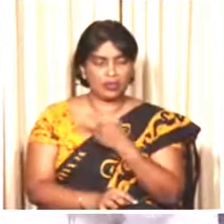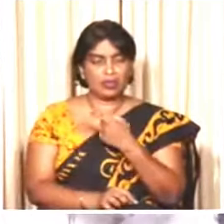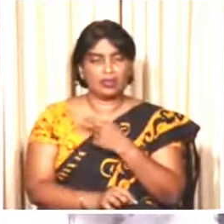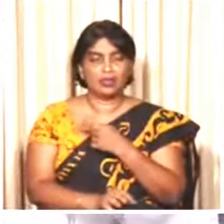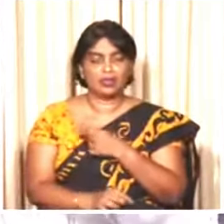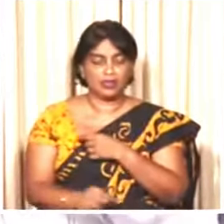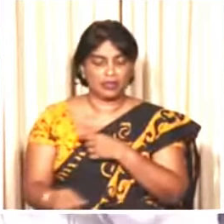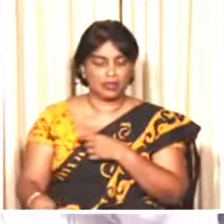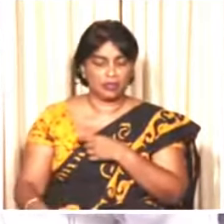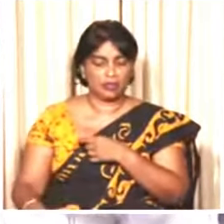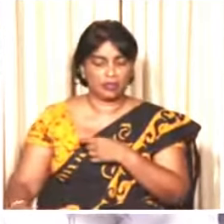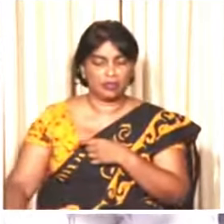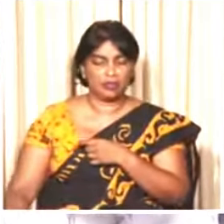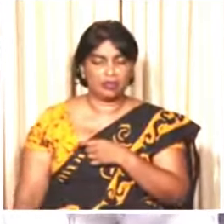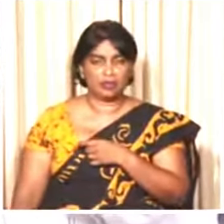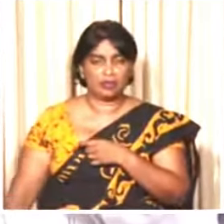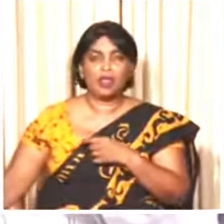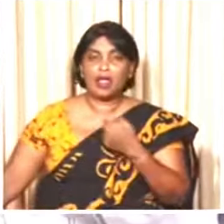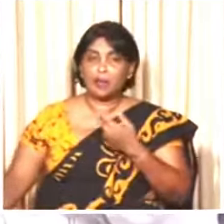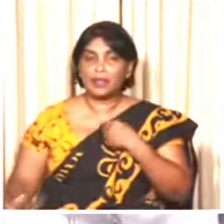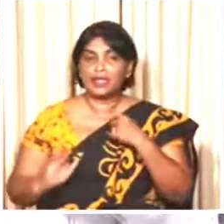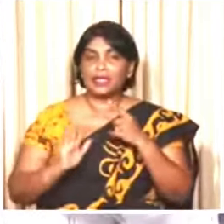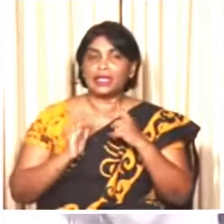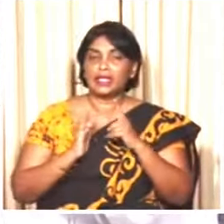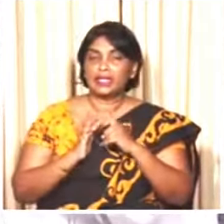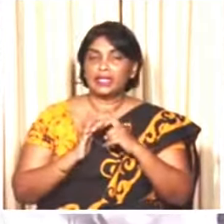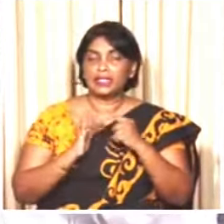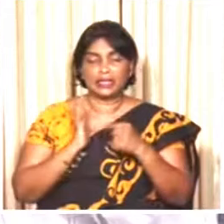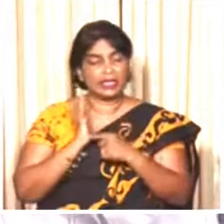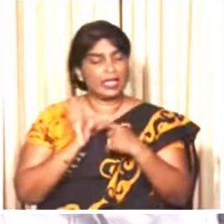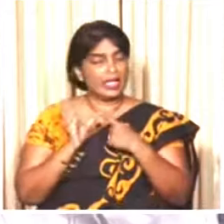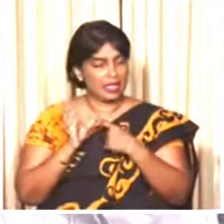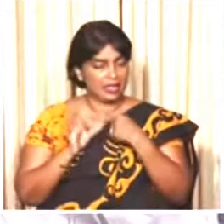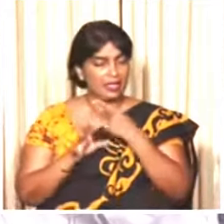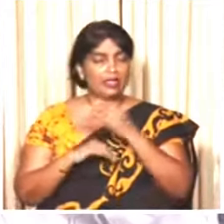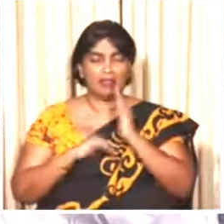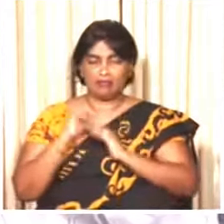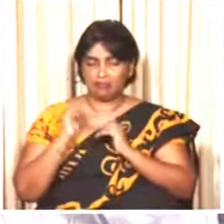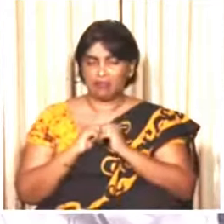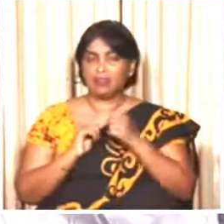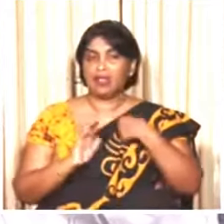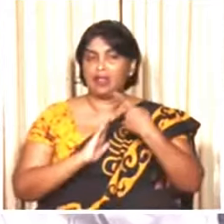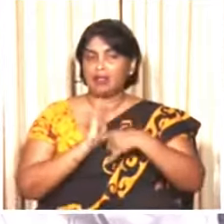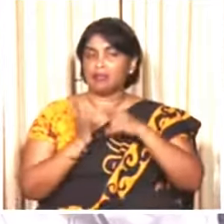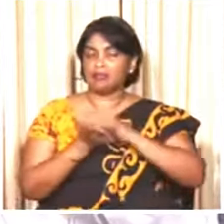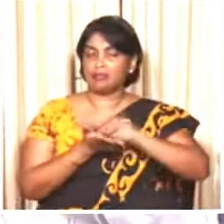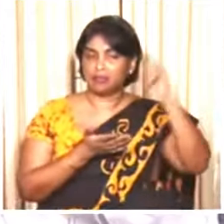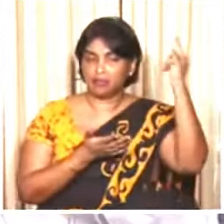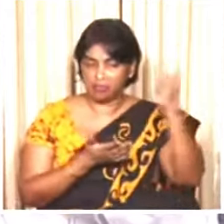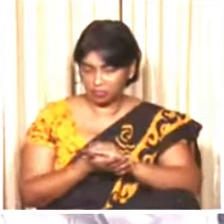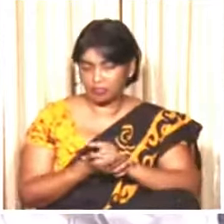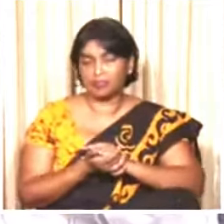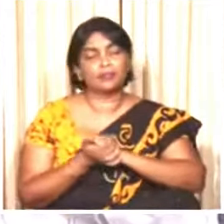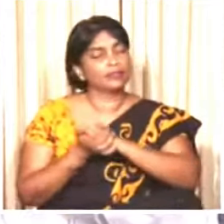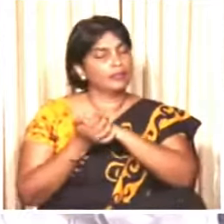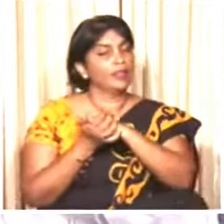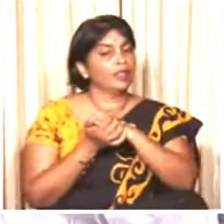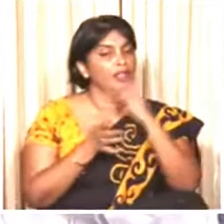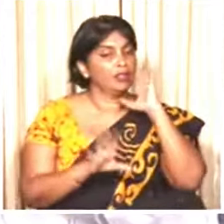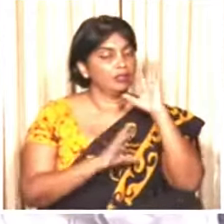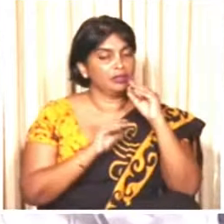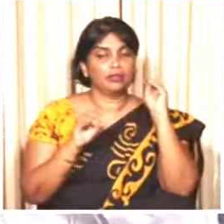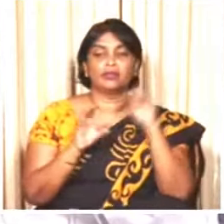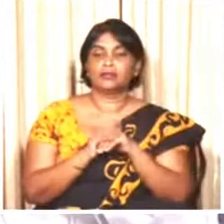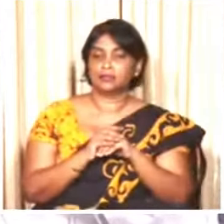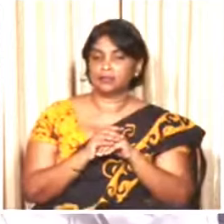කියලා සිස්ටම් එකක්. ඒ ETA සිස්ටම් එක ගිහිල්ලා ලංකාවට එන්න වීසා එකට යම් කිසි කෙනෙක් තොරතුරු ඇතුළත්